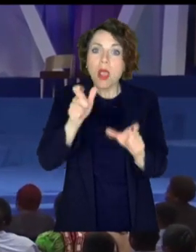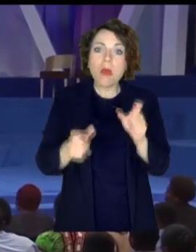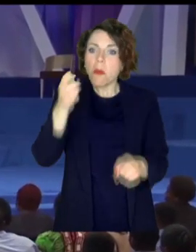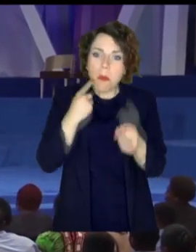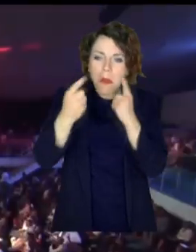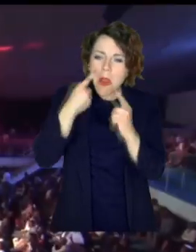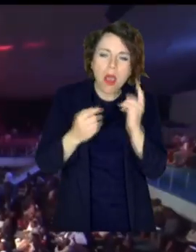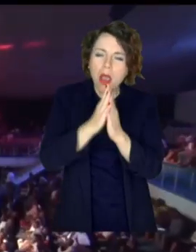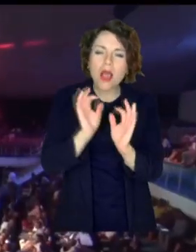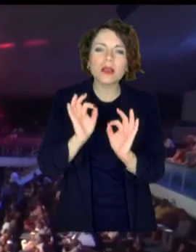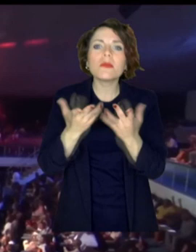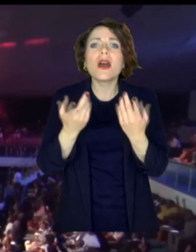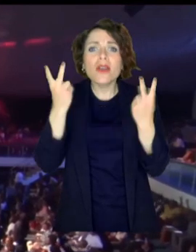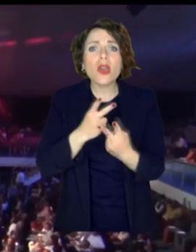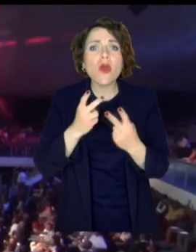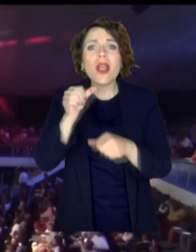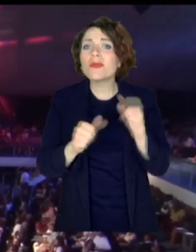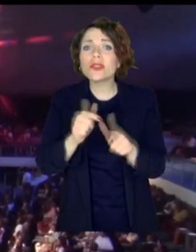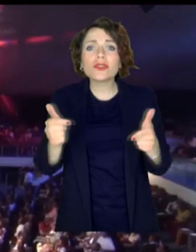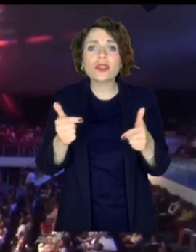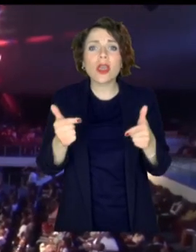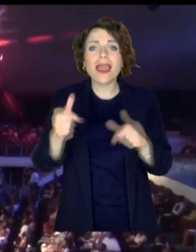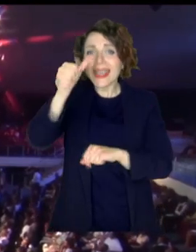un cambiamento. Questo non è cristianesimo.